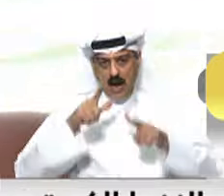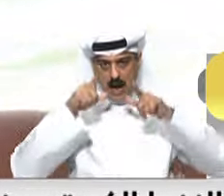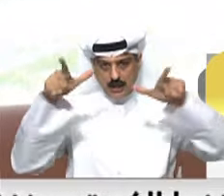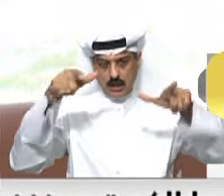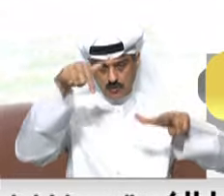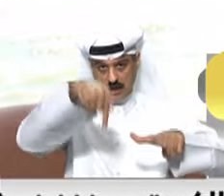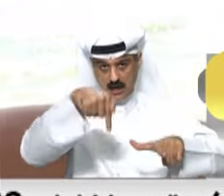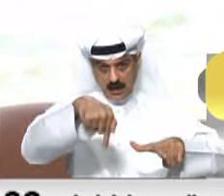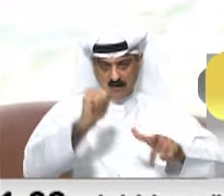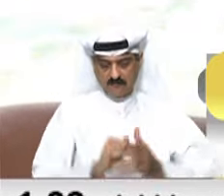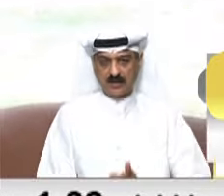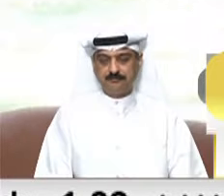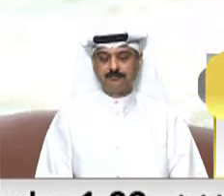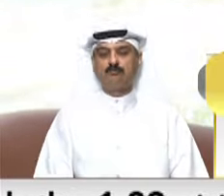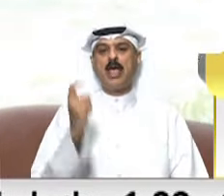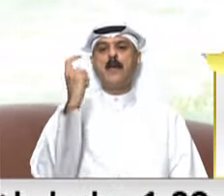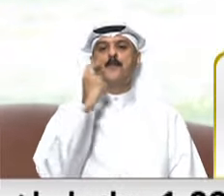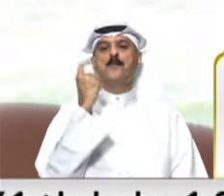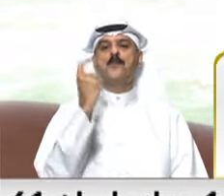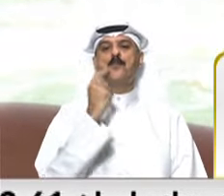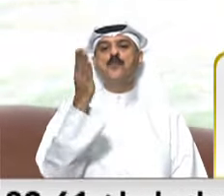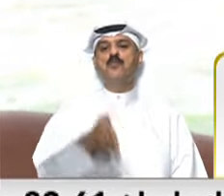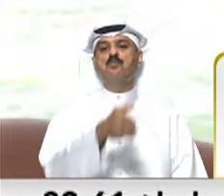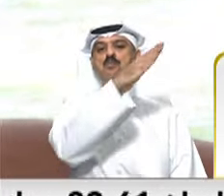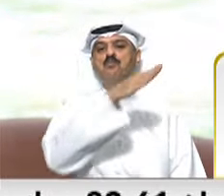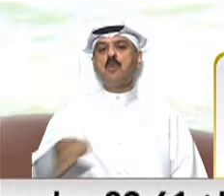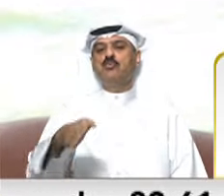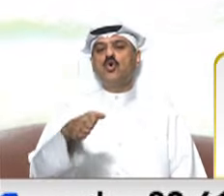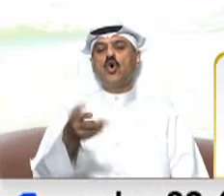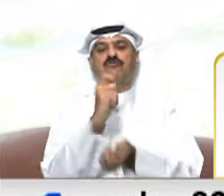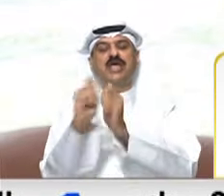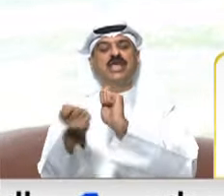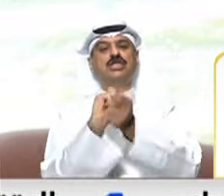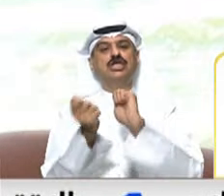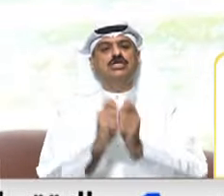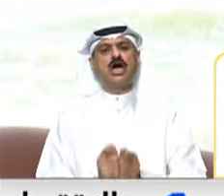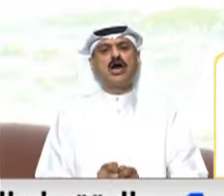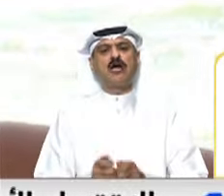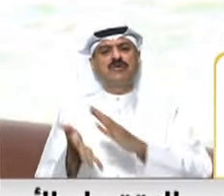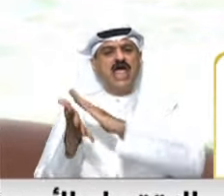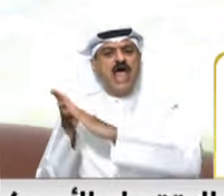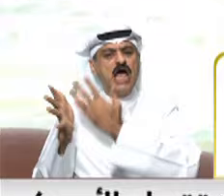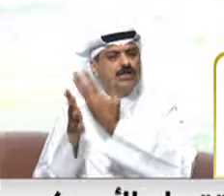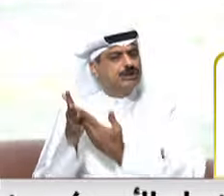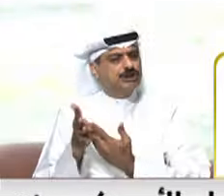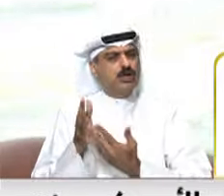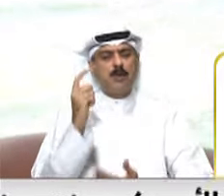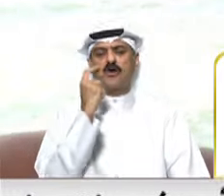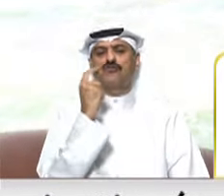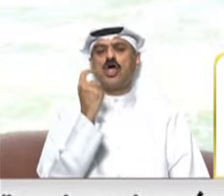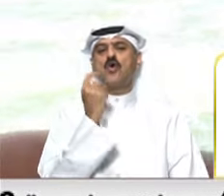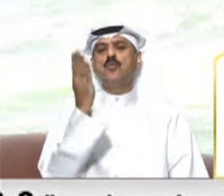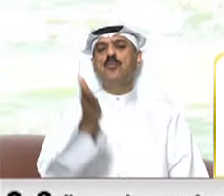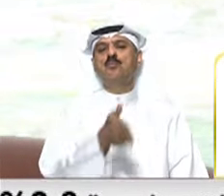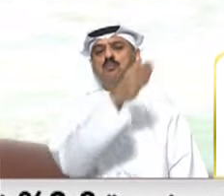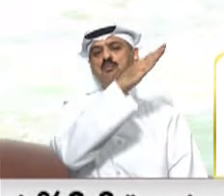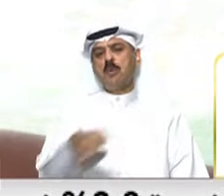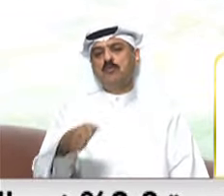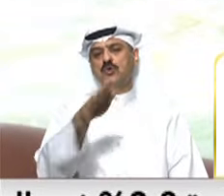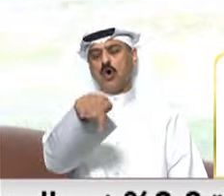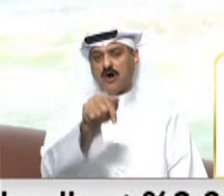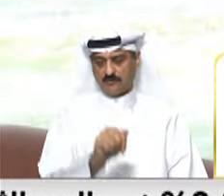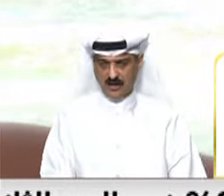خلالكم أن يمنع من عنبات تواجد الصيادين بشباكهم وعدتهم في جون الكويت في منطقة